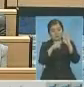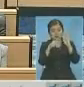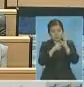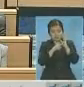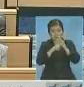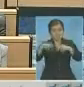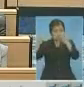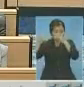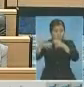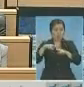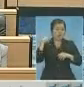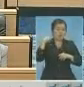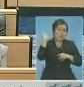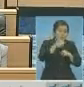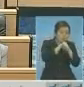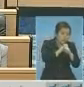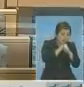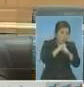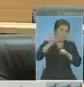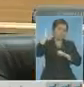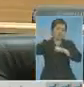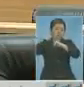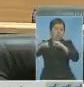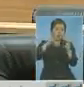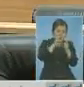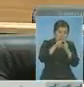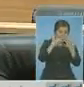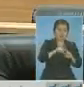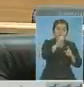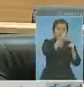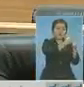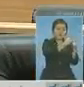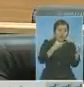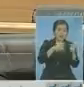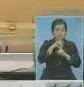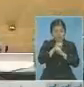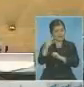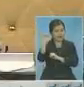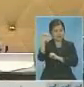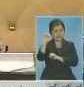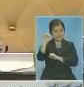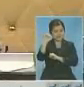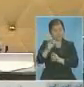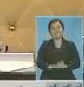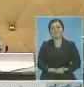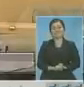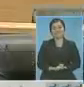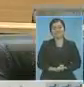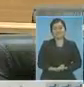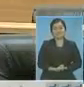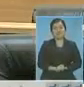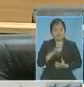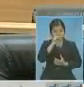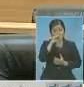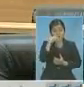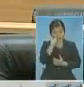แล้วค่ะแต่เขาข่มขืนเฉพาะคนแก่คือดิฉันยังไม่แก่ก็เลยรอดไปคือว่าตอนนี้พูด